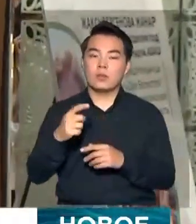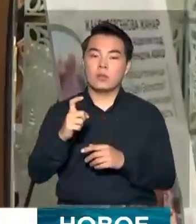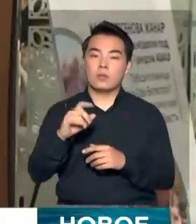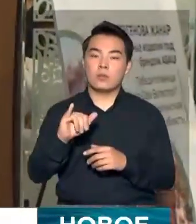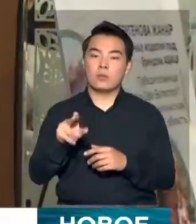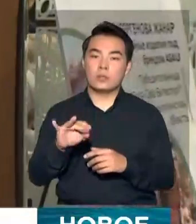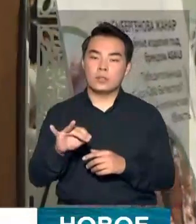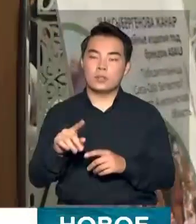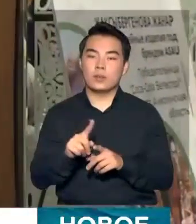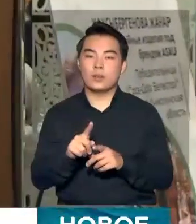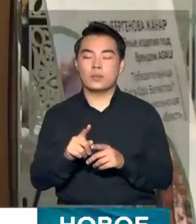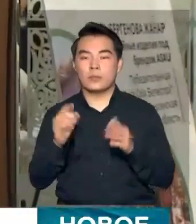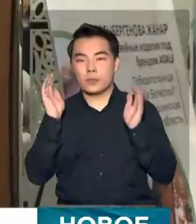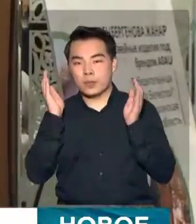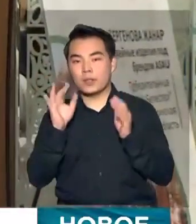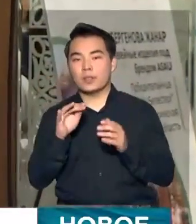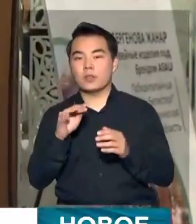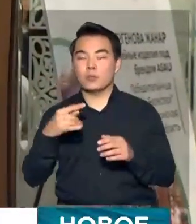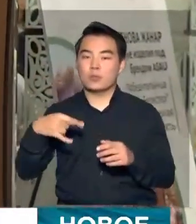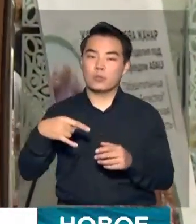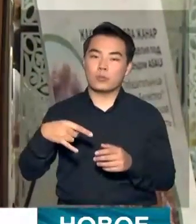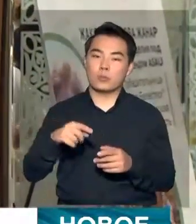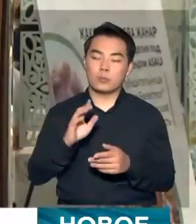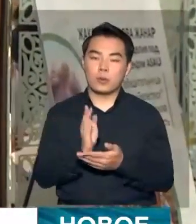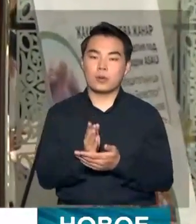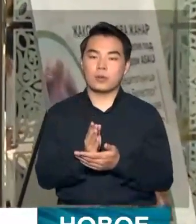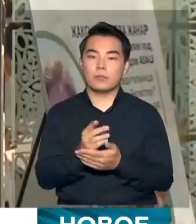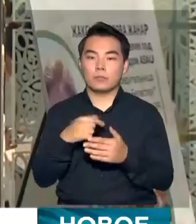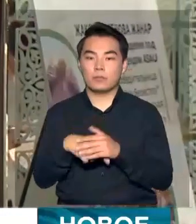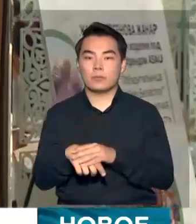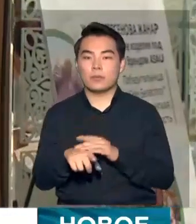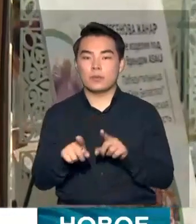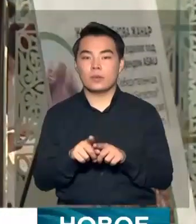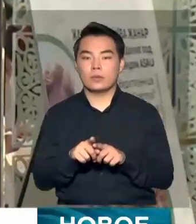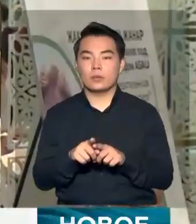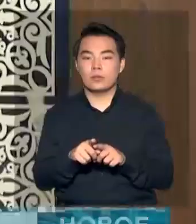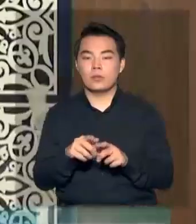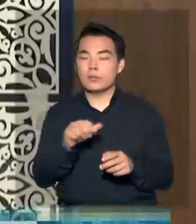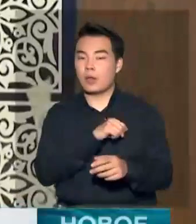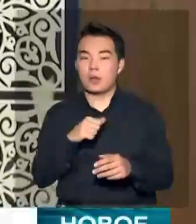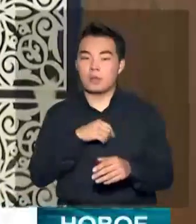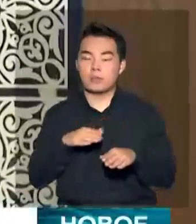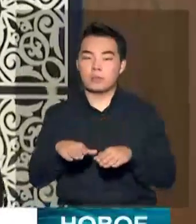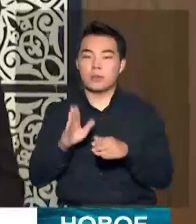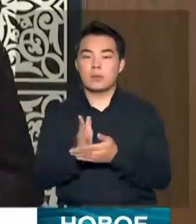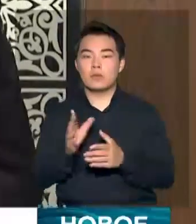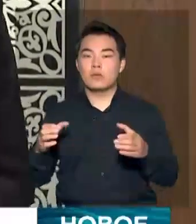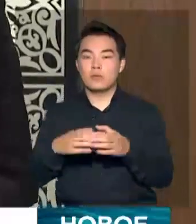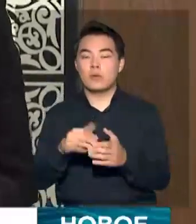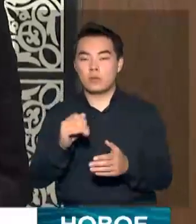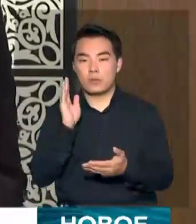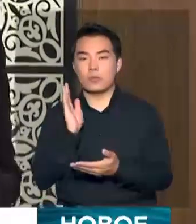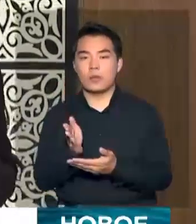и эко-сумки. Сами шьете? Да, сами шьем, есть команда уже. Вообще сельские